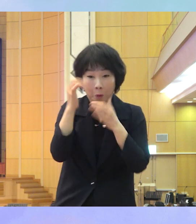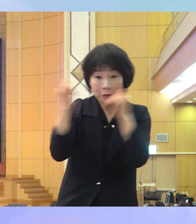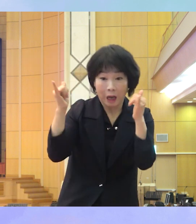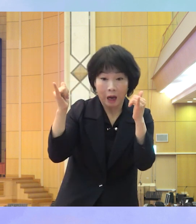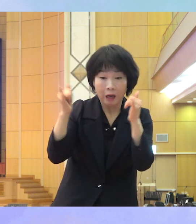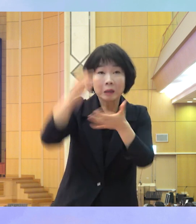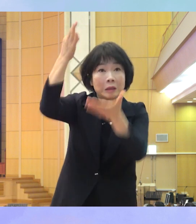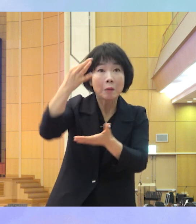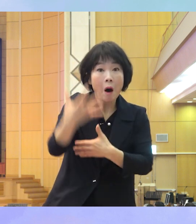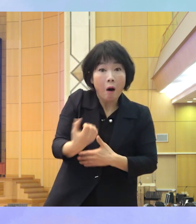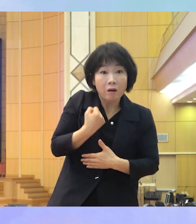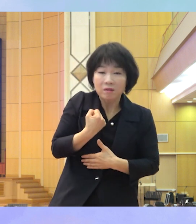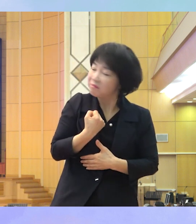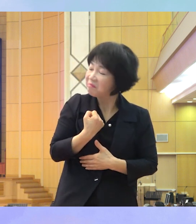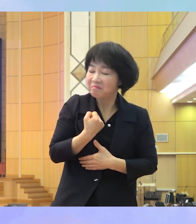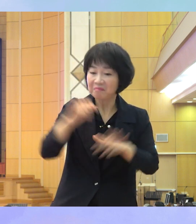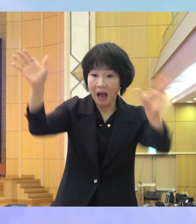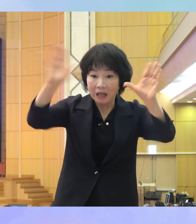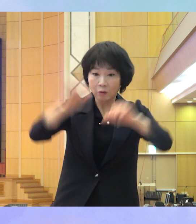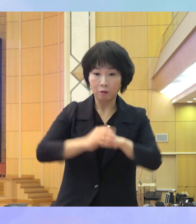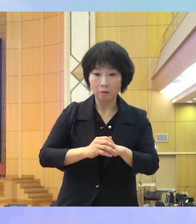명철자들이라고 재물을 얻는 것도 아니며